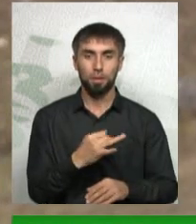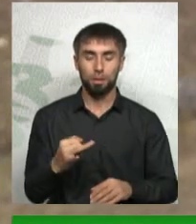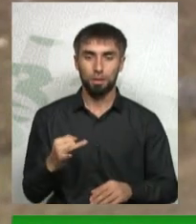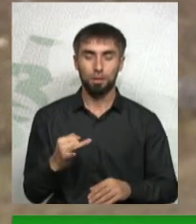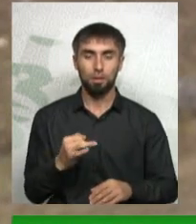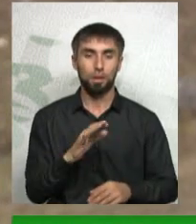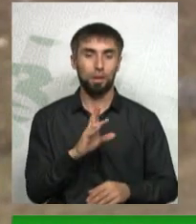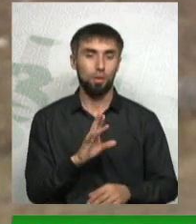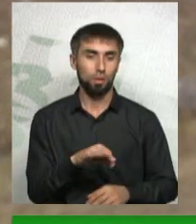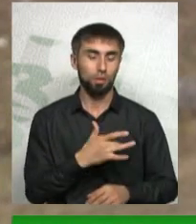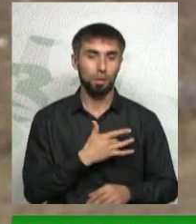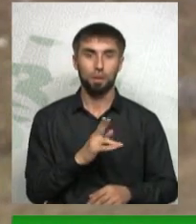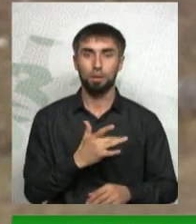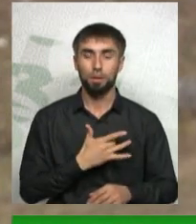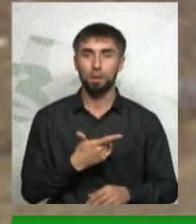к сердцу», где